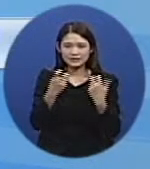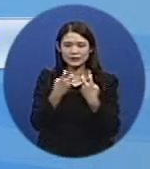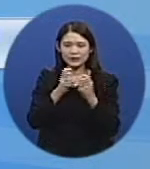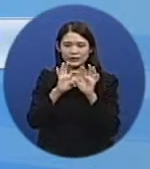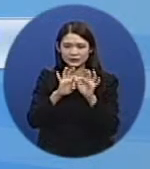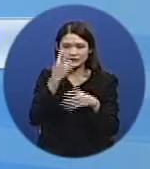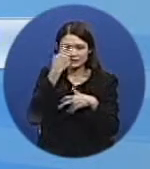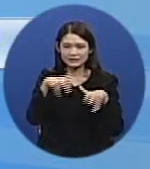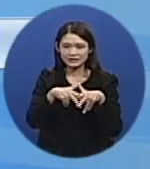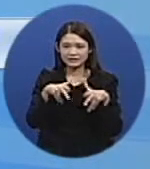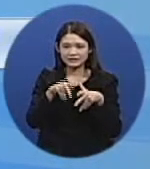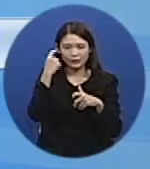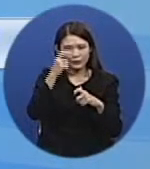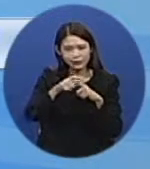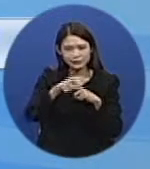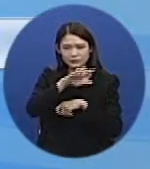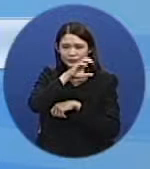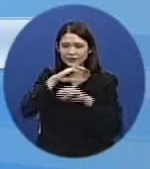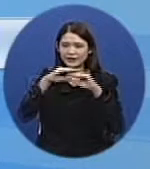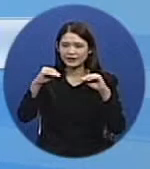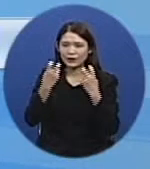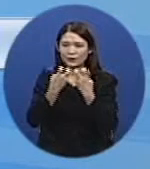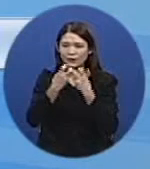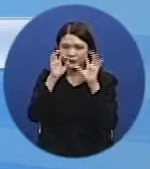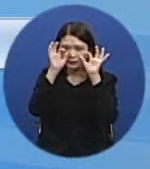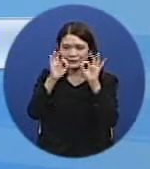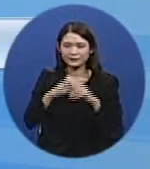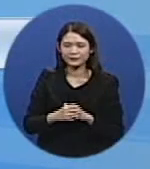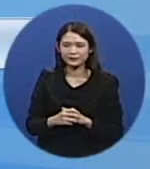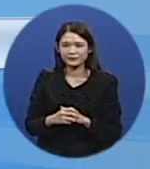방법으로 시각장애인의 고충 민원을 처리할 계획입니다.